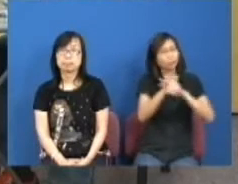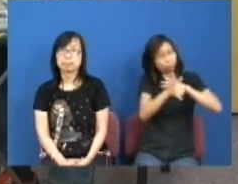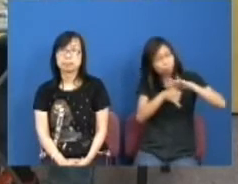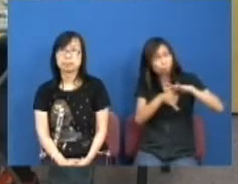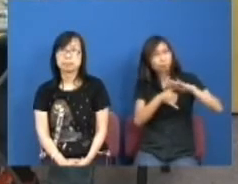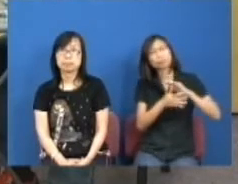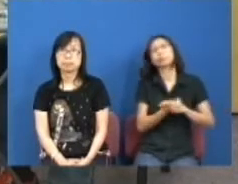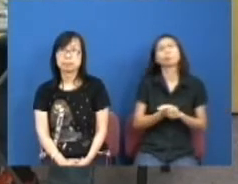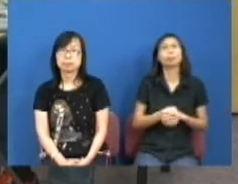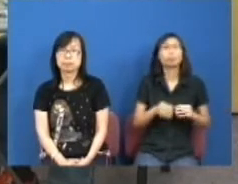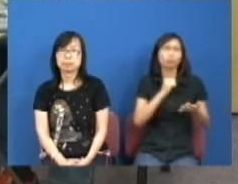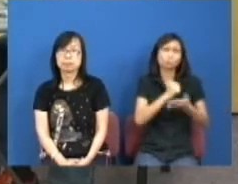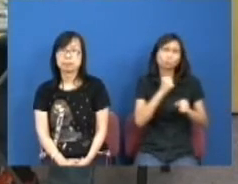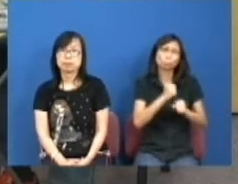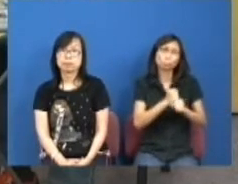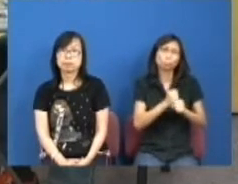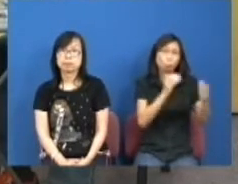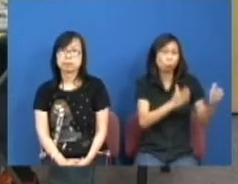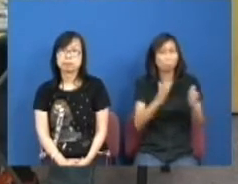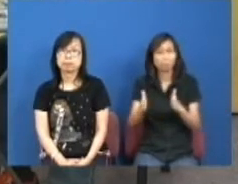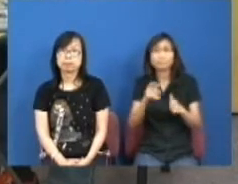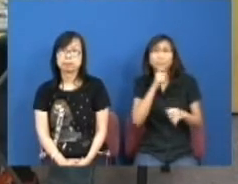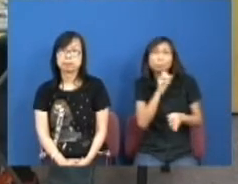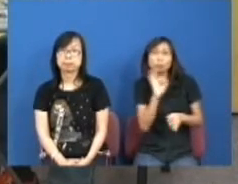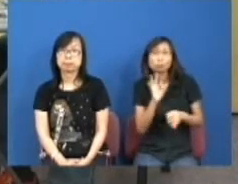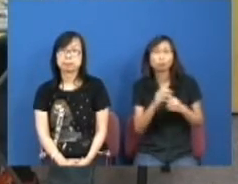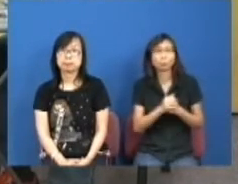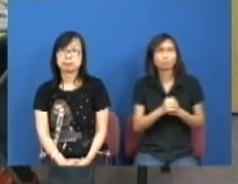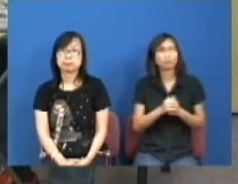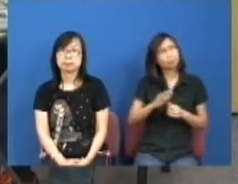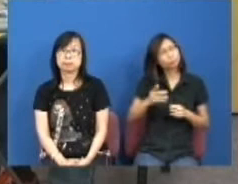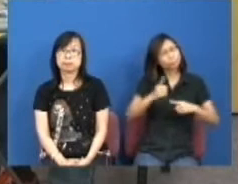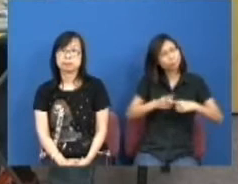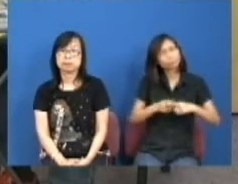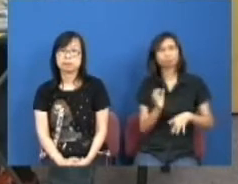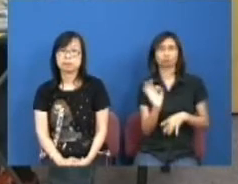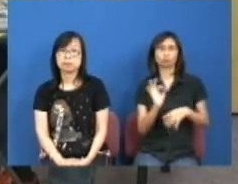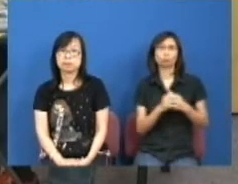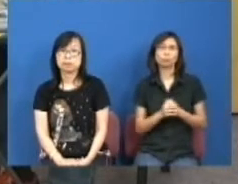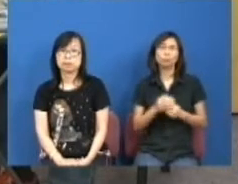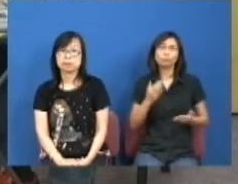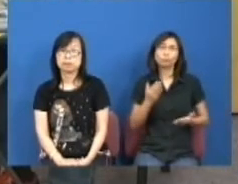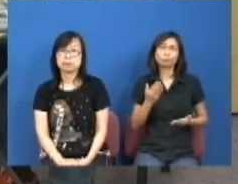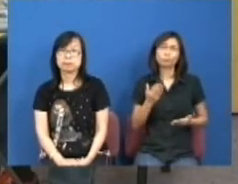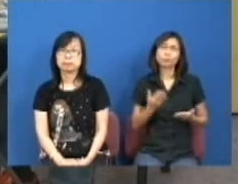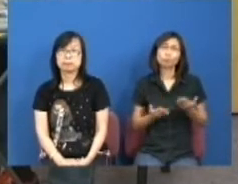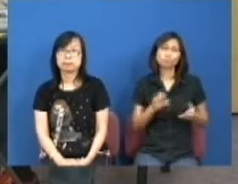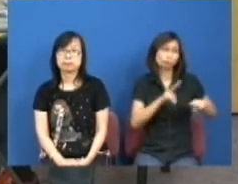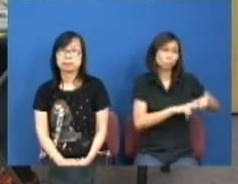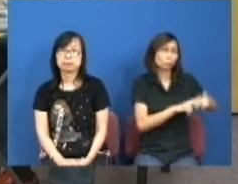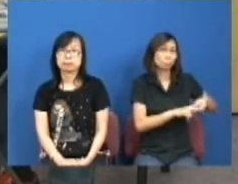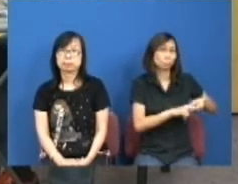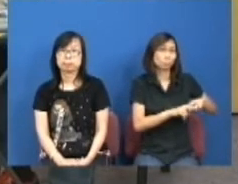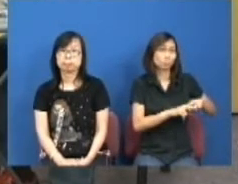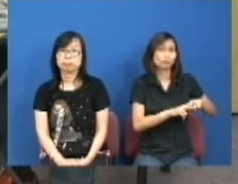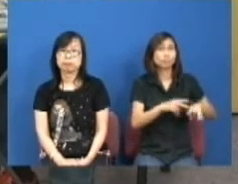係處理工作？其實係完全冇。咁所以就會出現到即係當譬如話國內出現一啲重